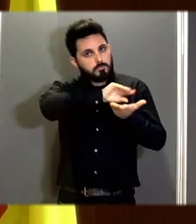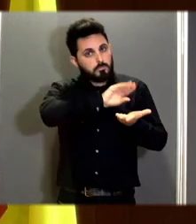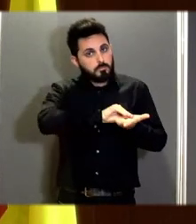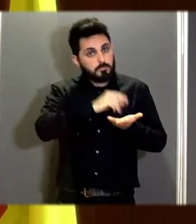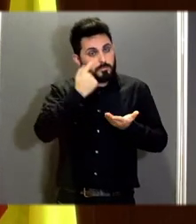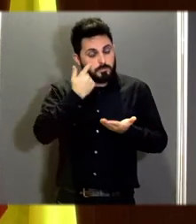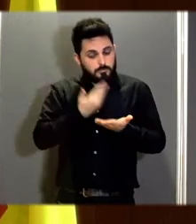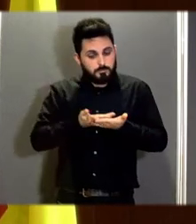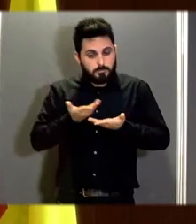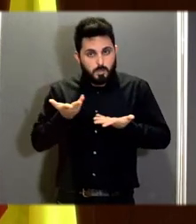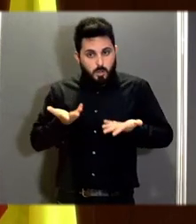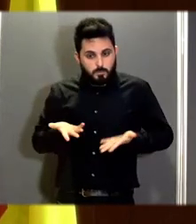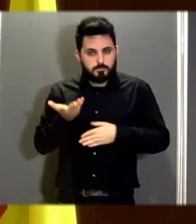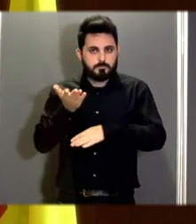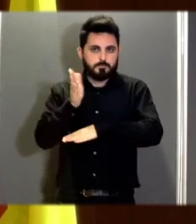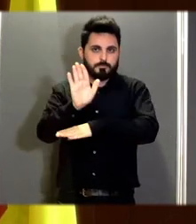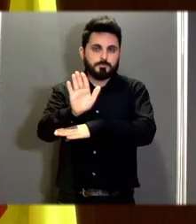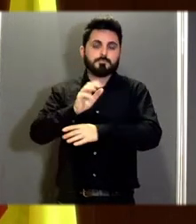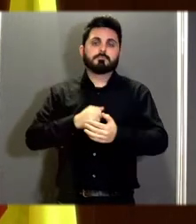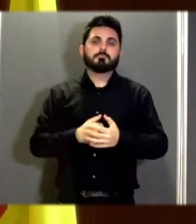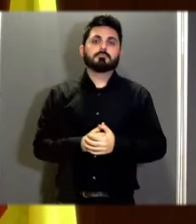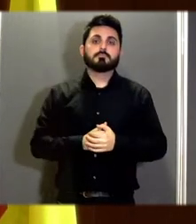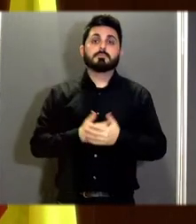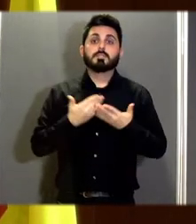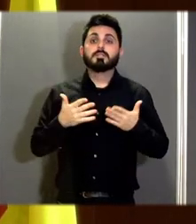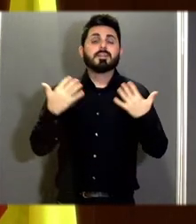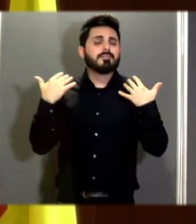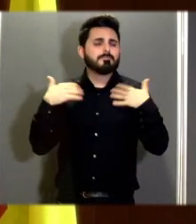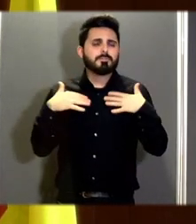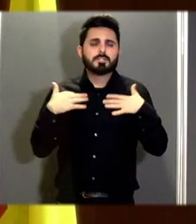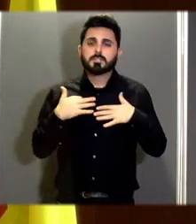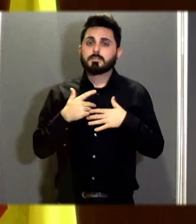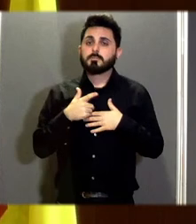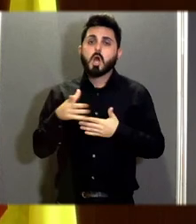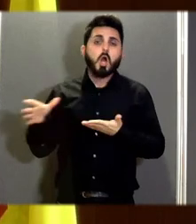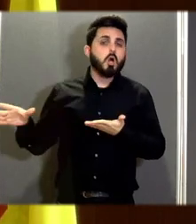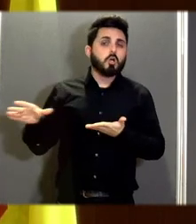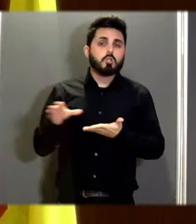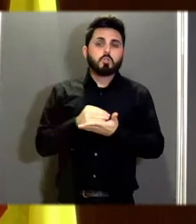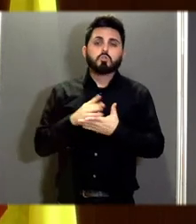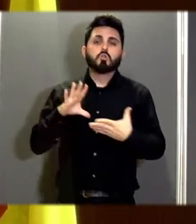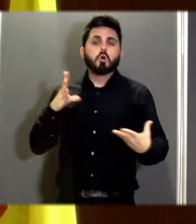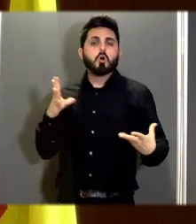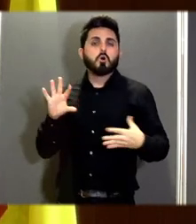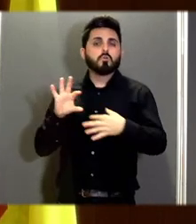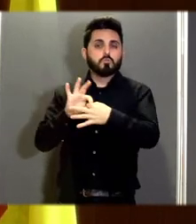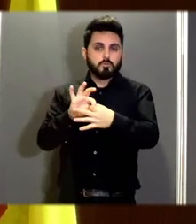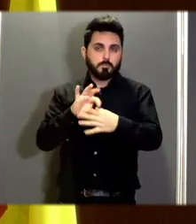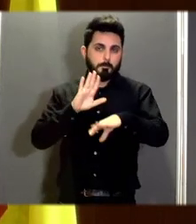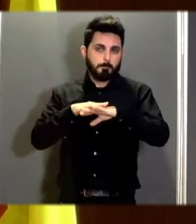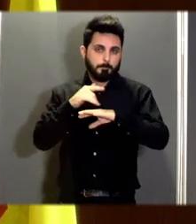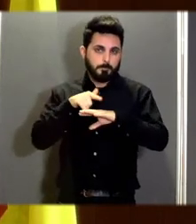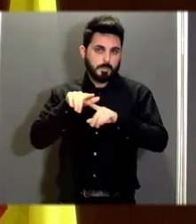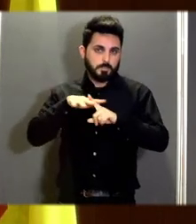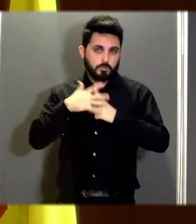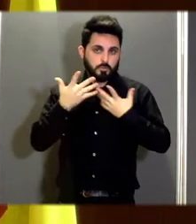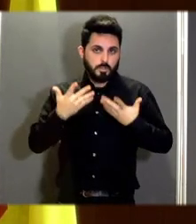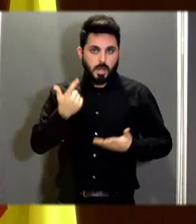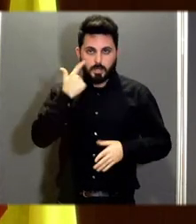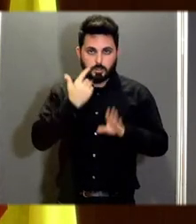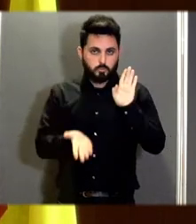Imprescindible actuar tots plegats per superar la situació actual. Per això trobem